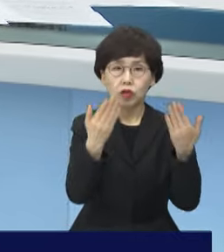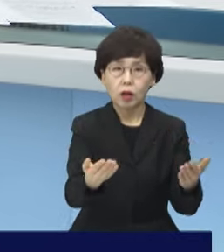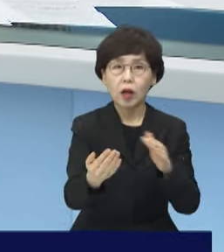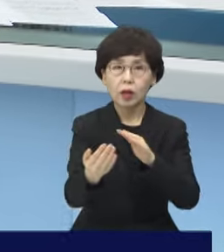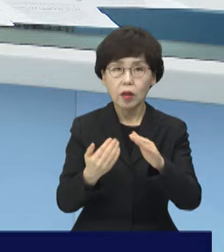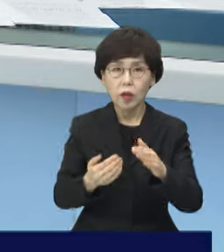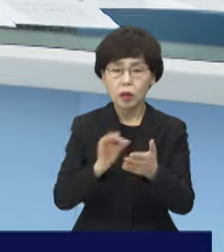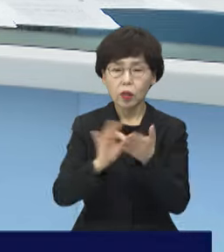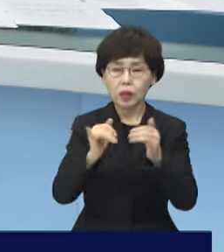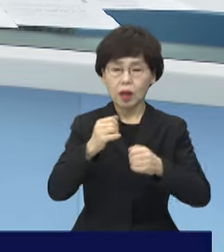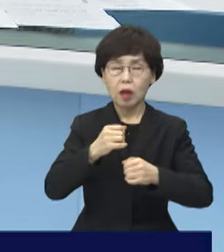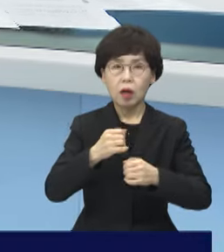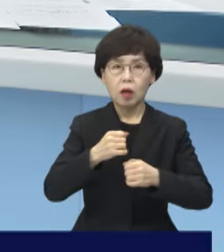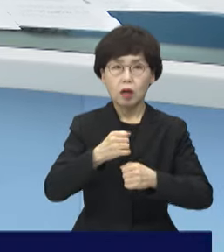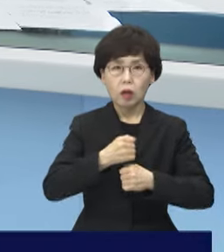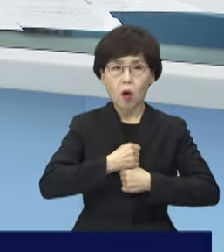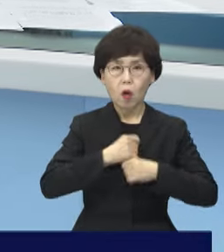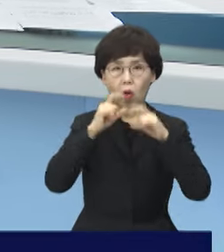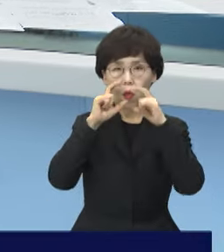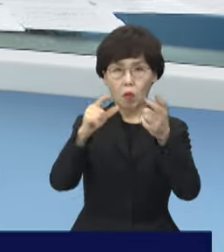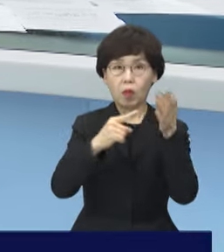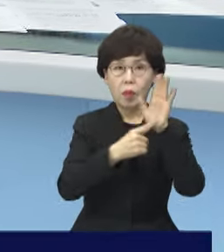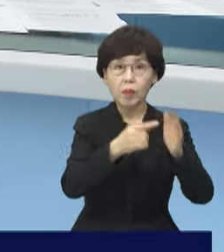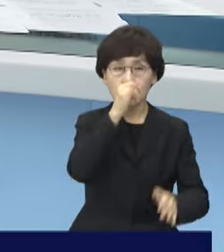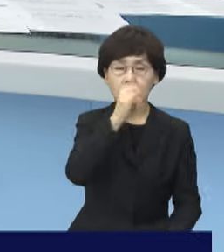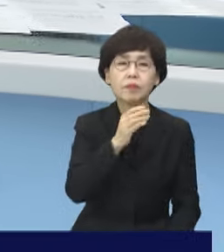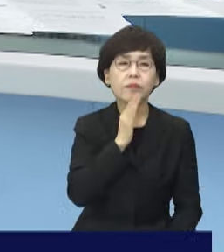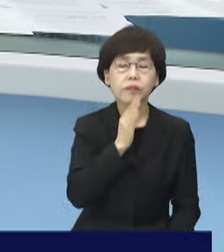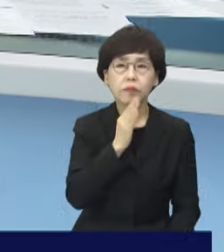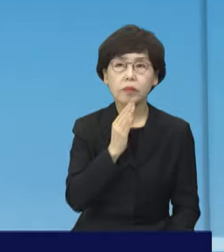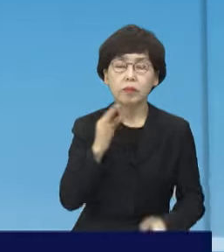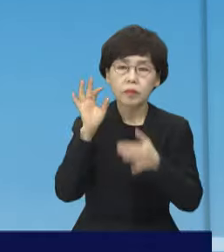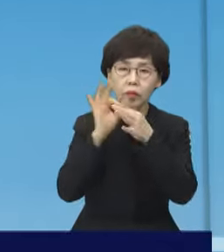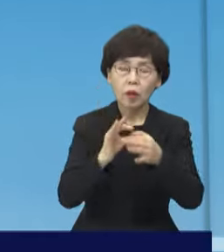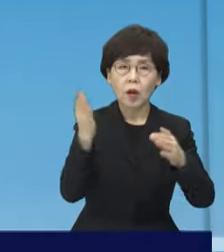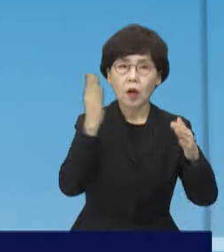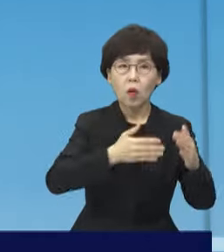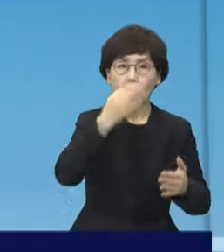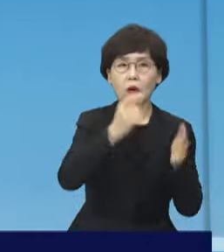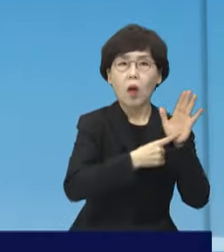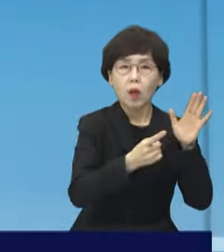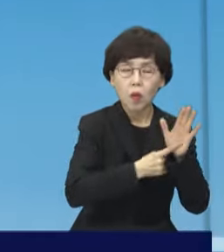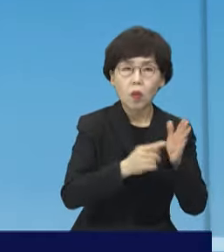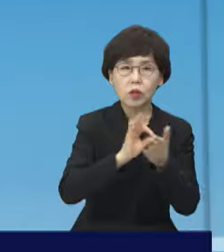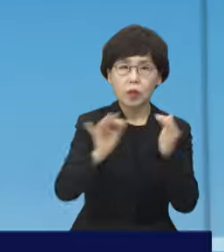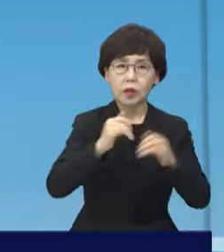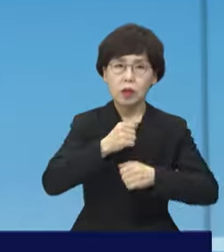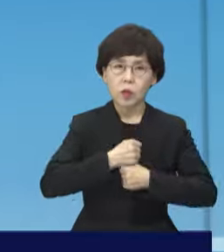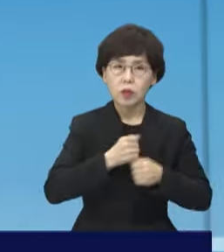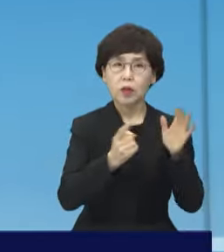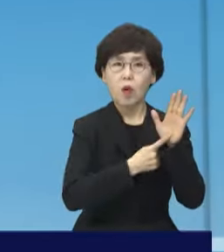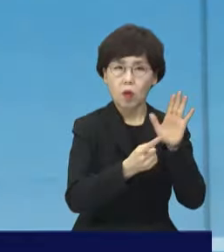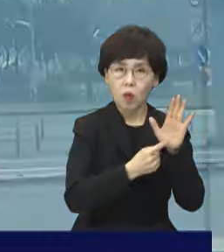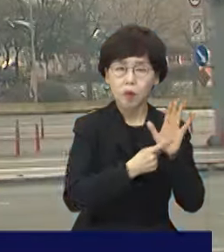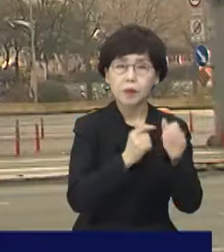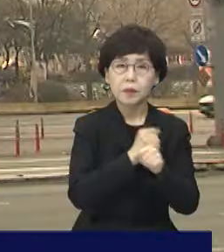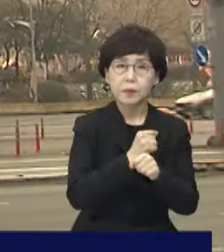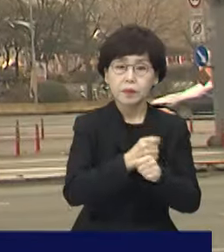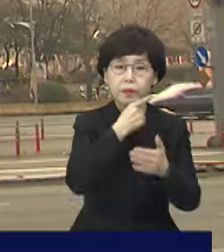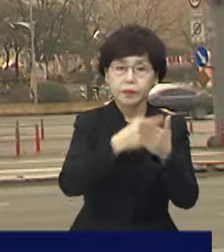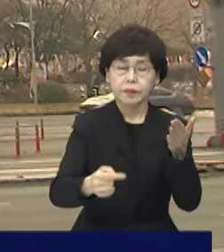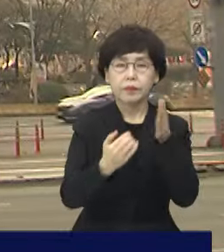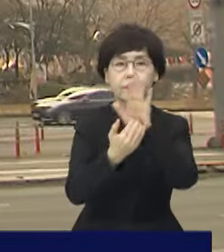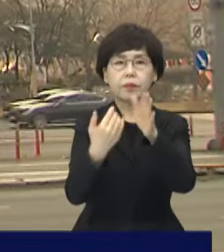경보도 내렸네요네 저희도 이제 계속해서 각종 공익 광고랑 소비자 경보 등을 통해서 하나의 피해라도 예방할 수